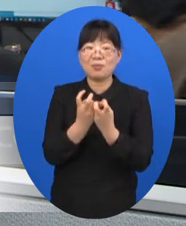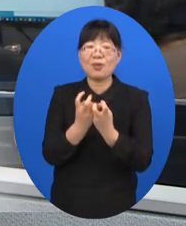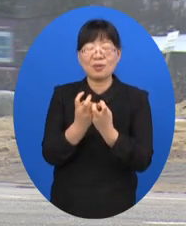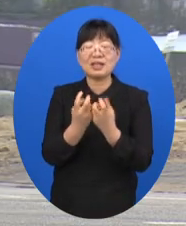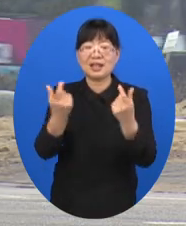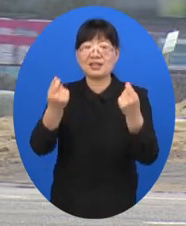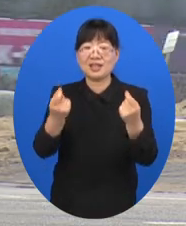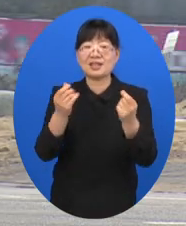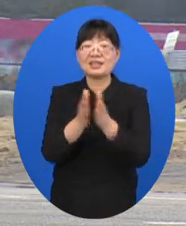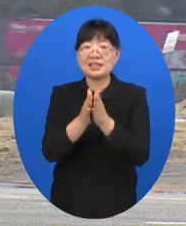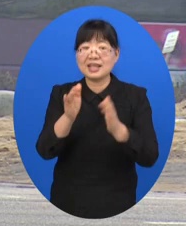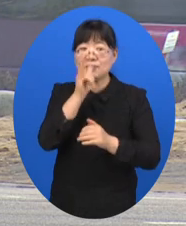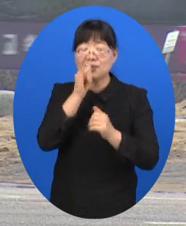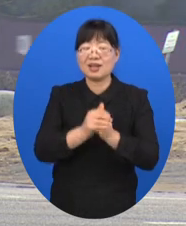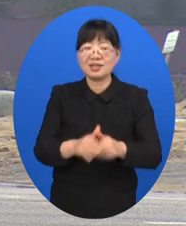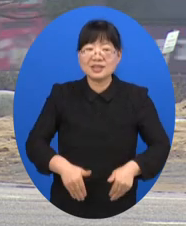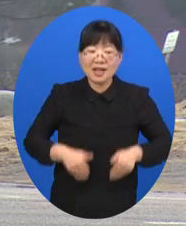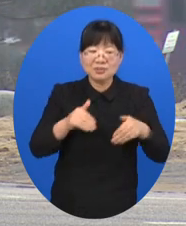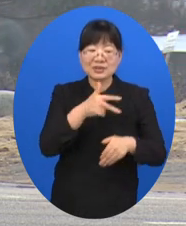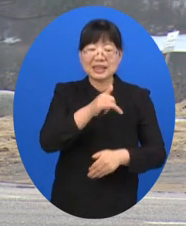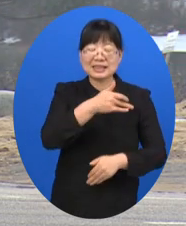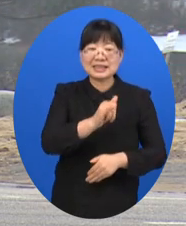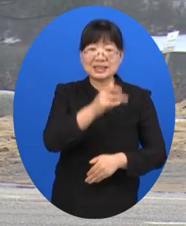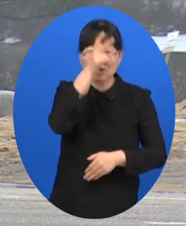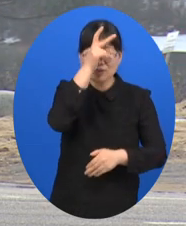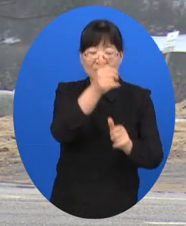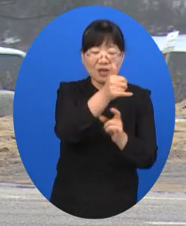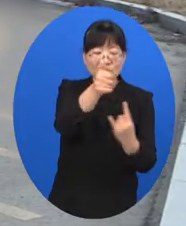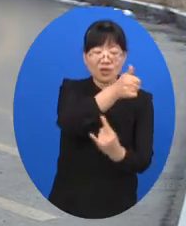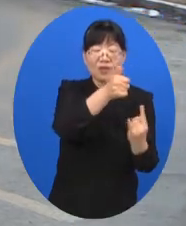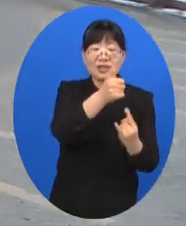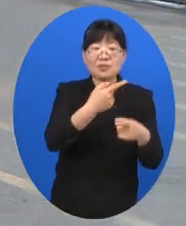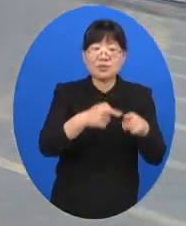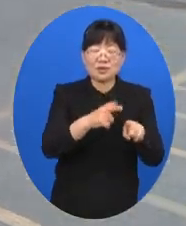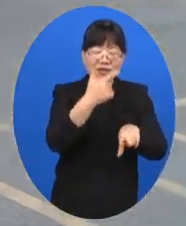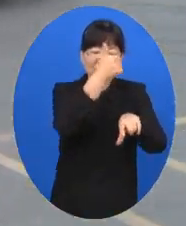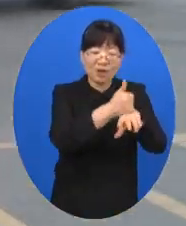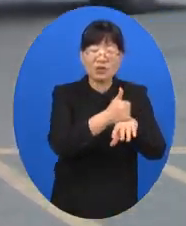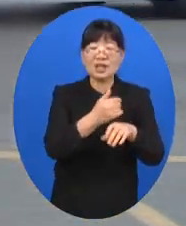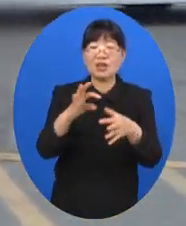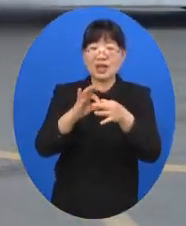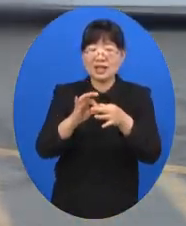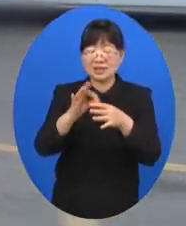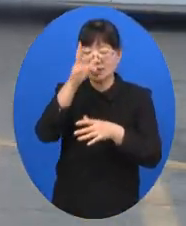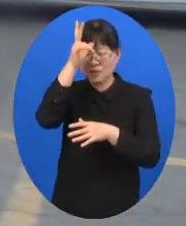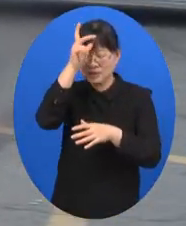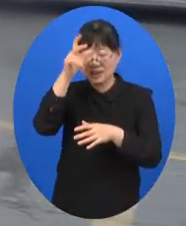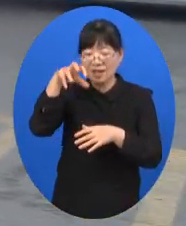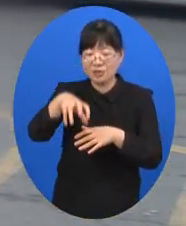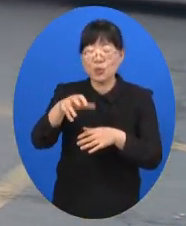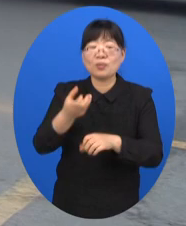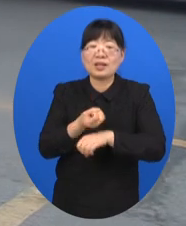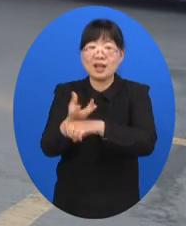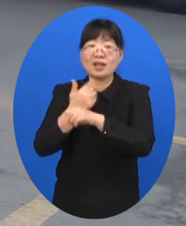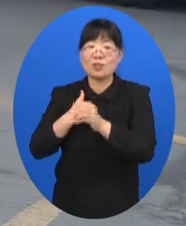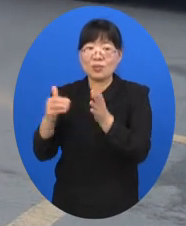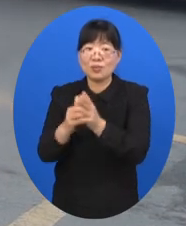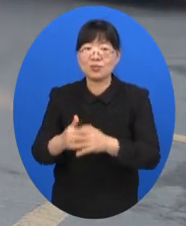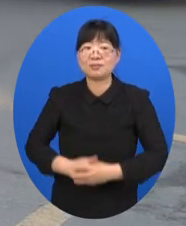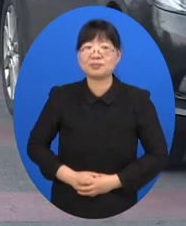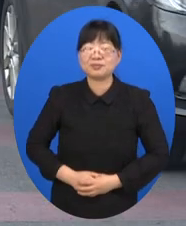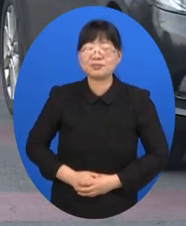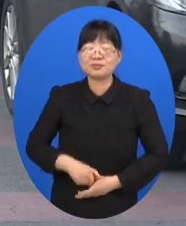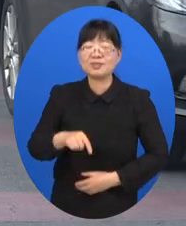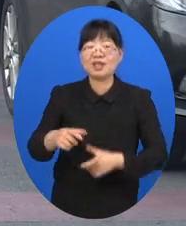되었습니다. 경기도 남부자치경찰위원회는 분석 결과를 관할 기관에 배부하는 한편, 교통시설 정비 예산을 관할